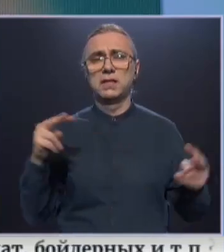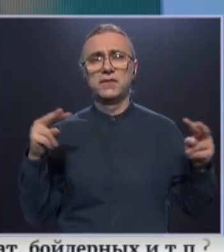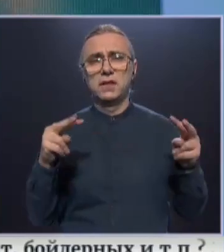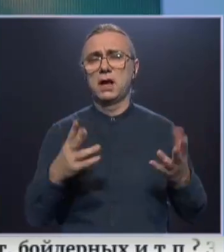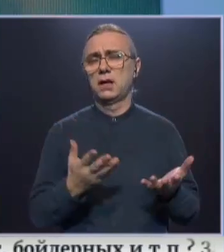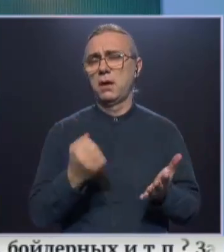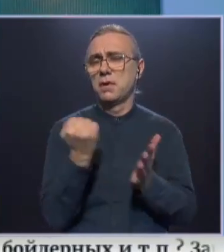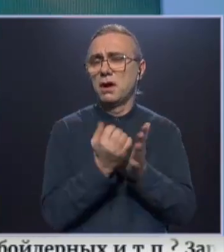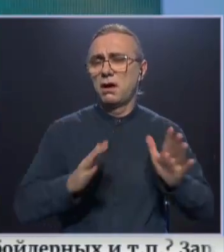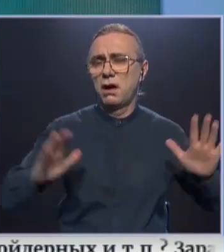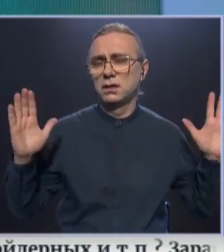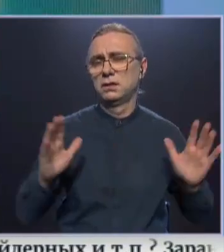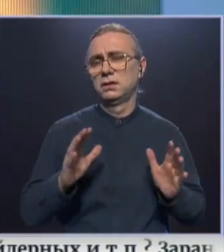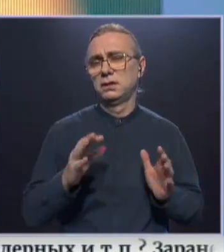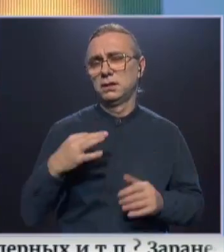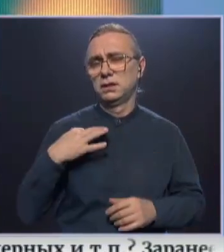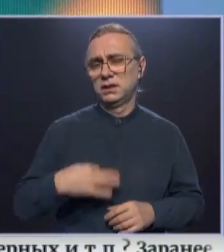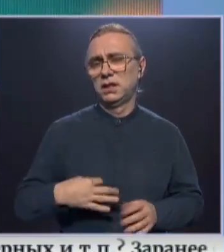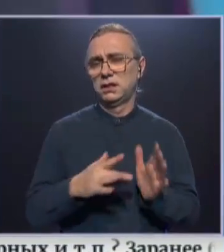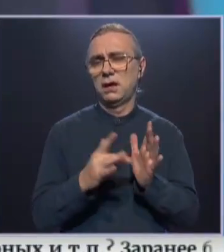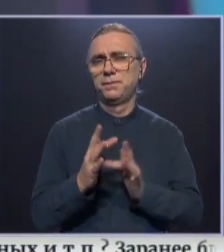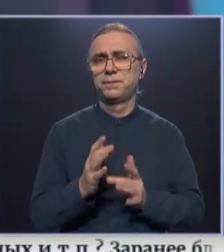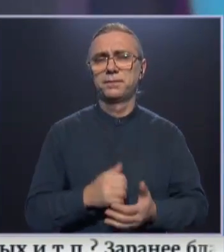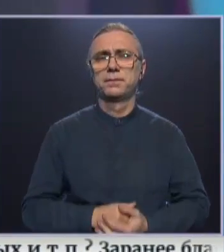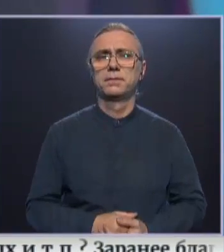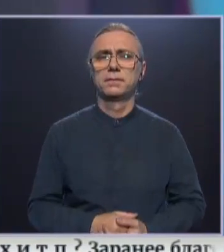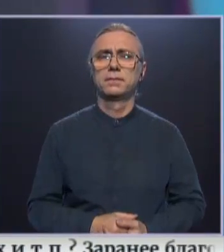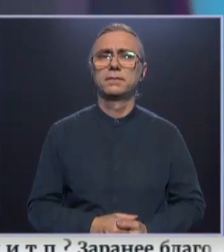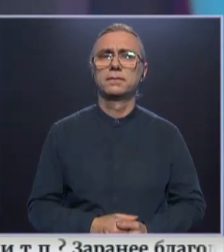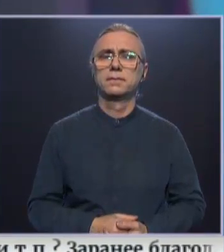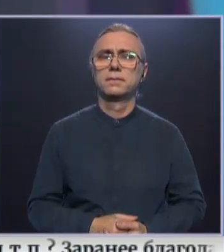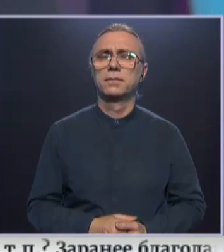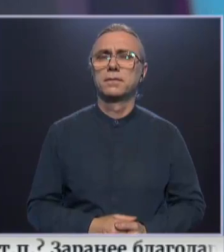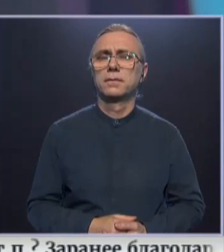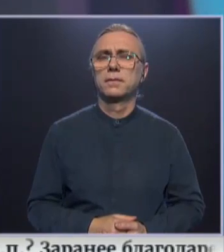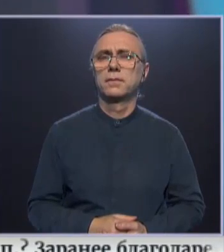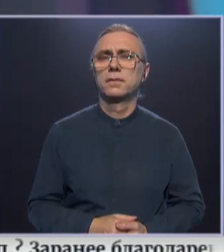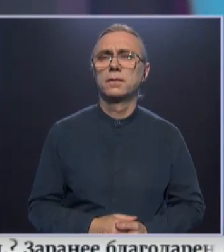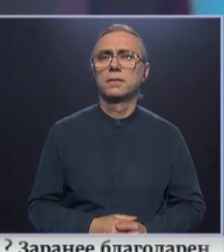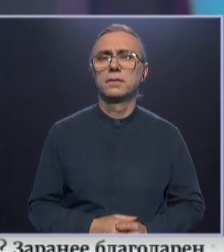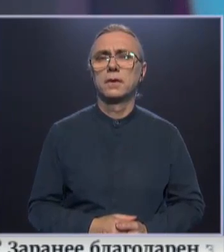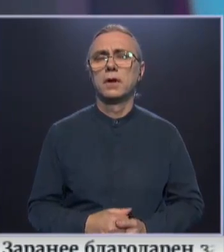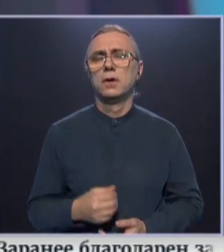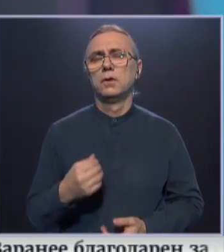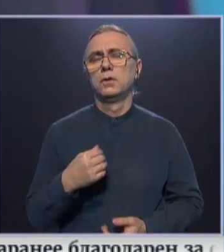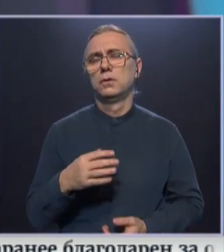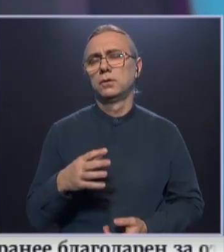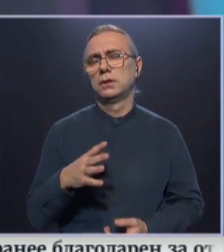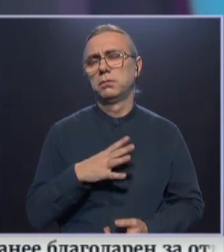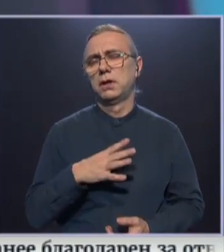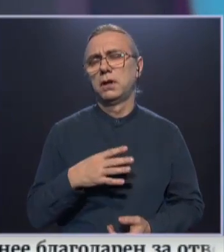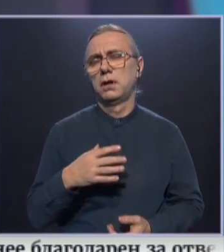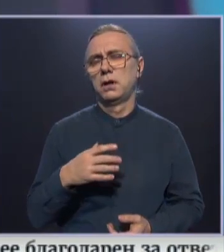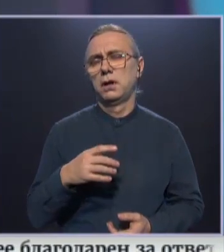казни сына. Своего ребенка, да. У нас как-то был эфир, когда погибли дети во